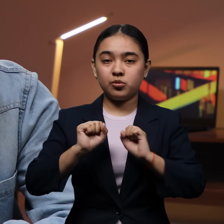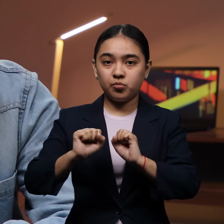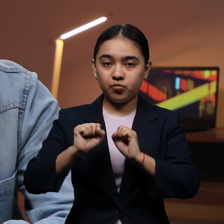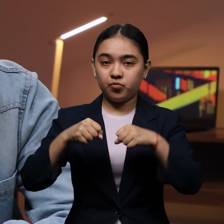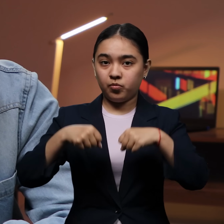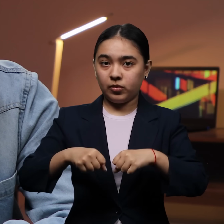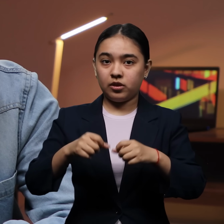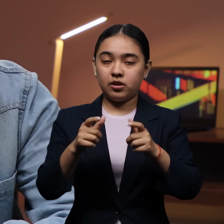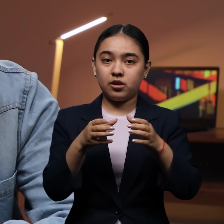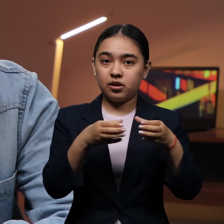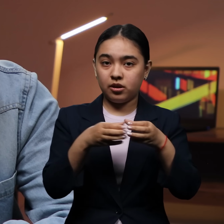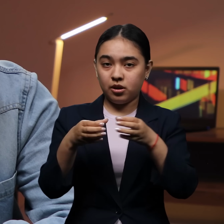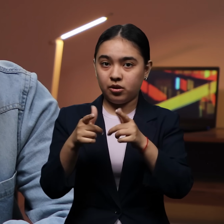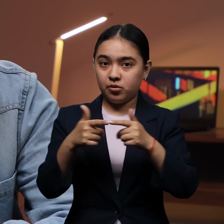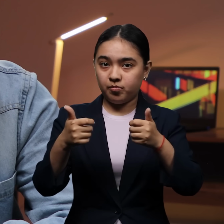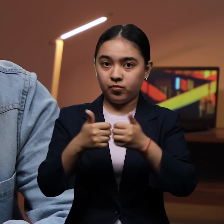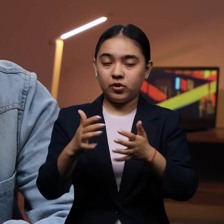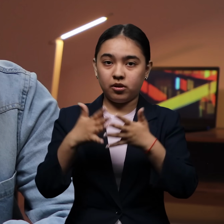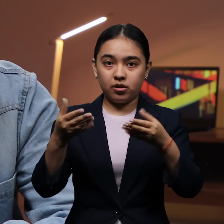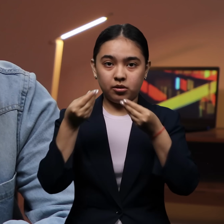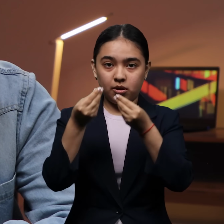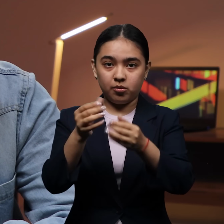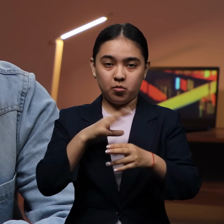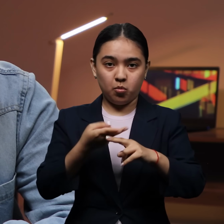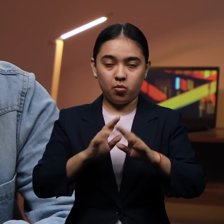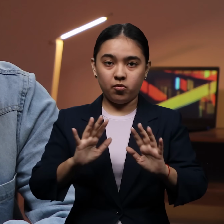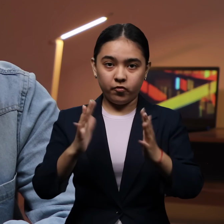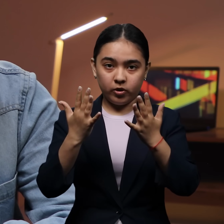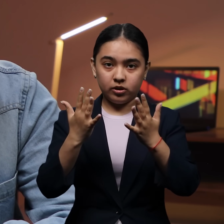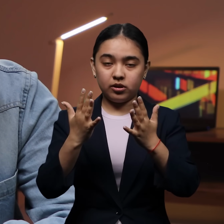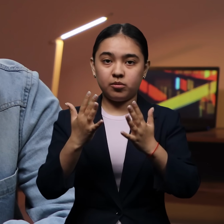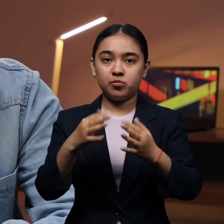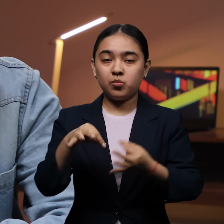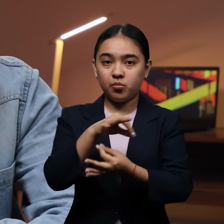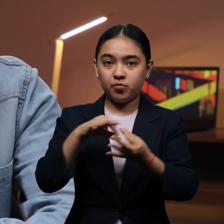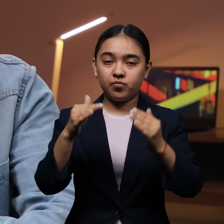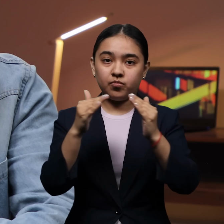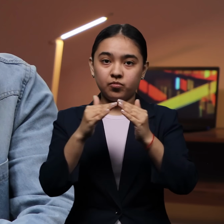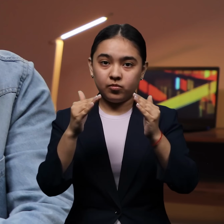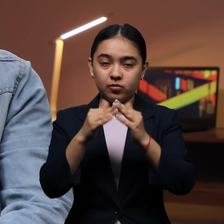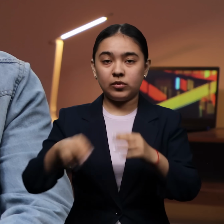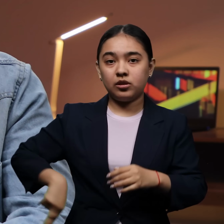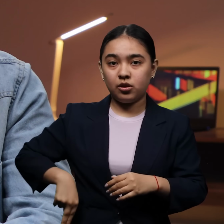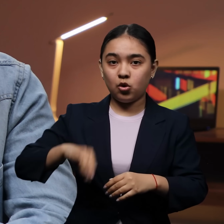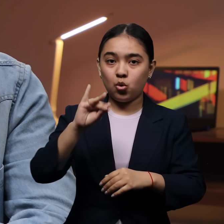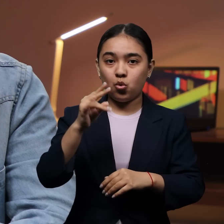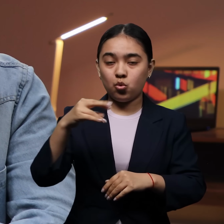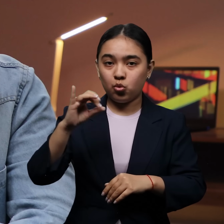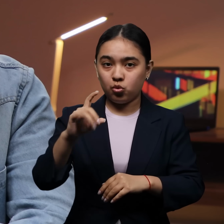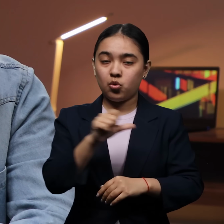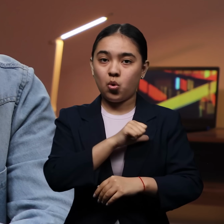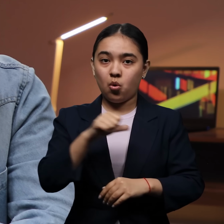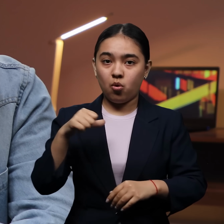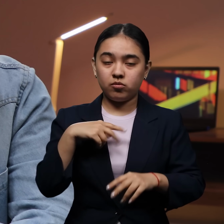huquqni muhofaza qiluvchi idoralar shaniga katta dog' bo'lib tushdi bu voqea. Mehribonlik uyi mudirasi Yulduz Xudoybergenova